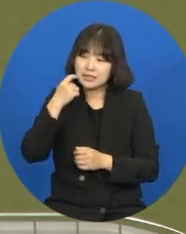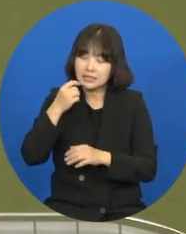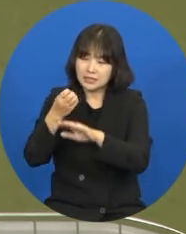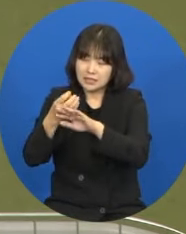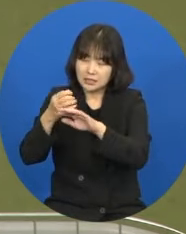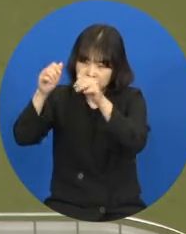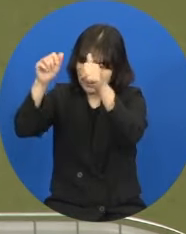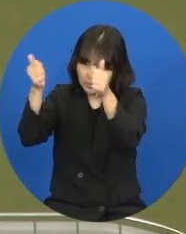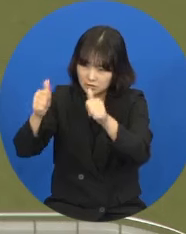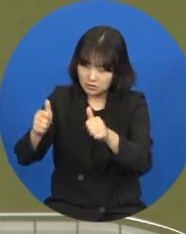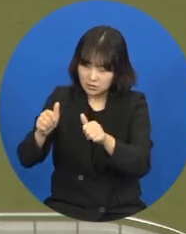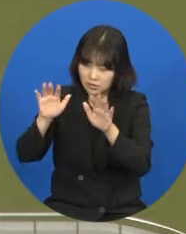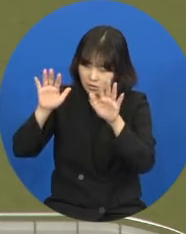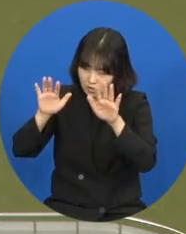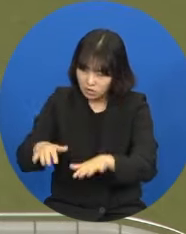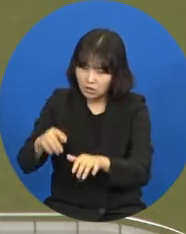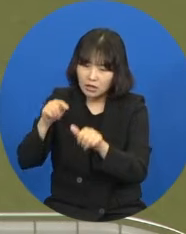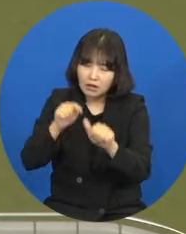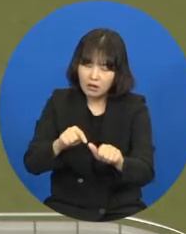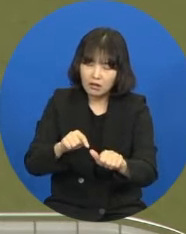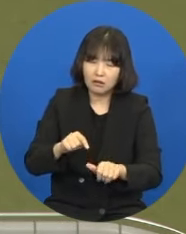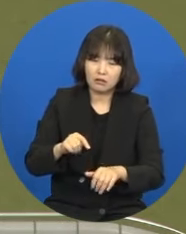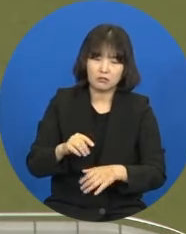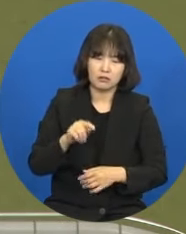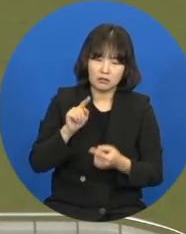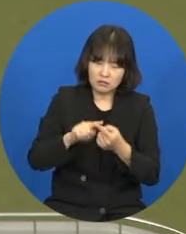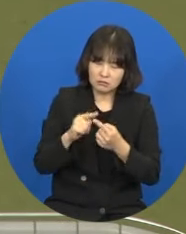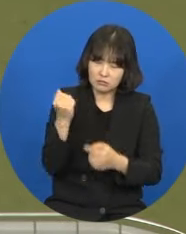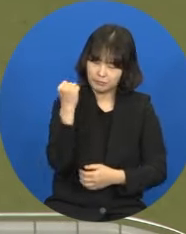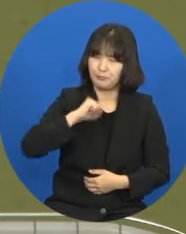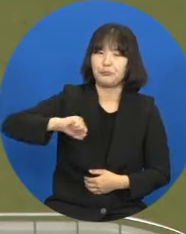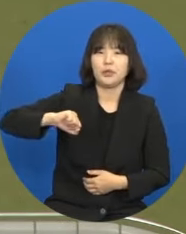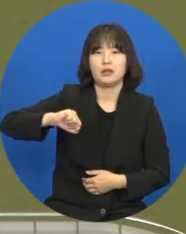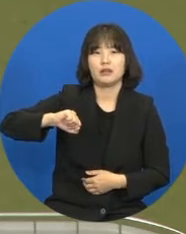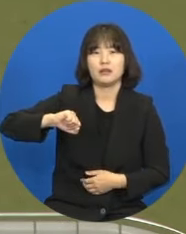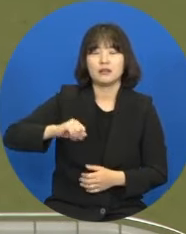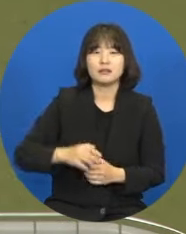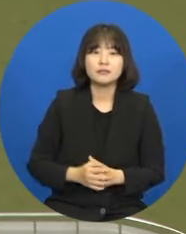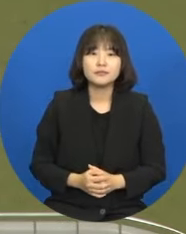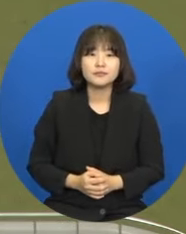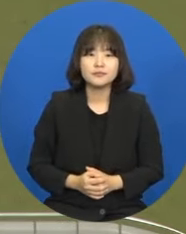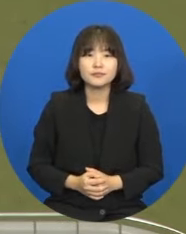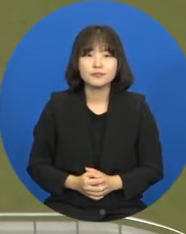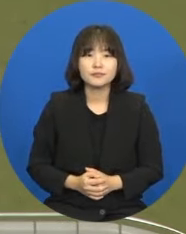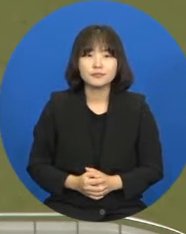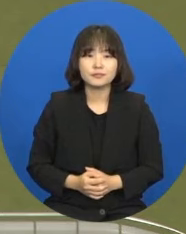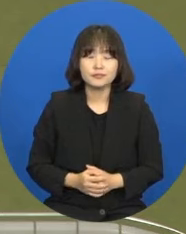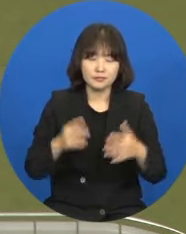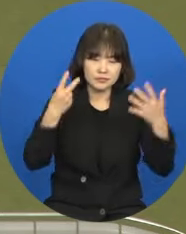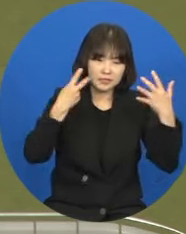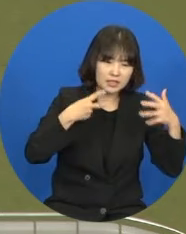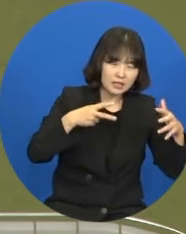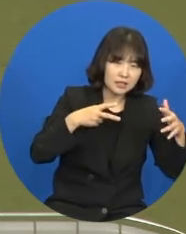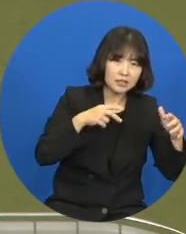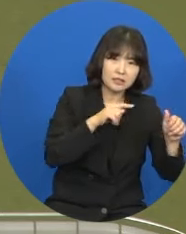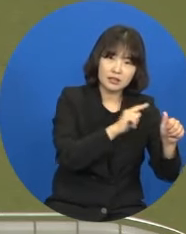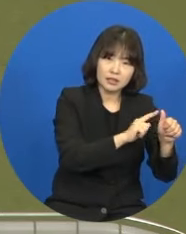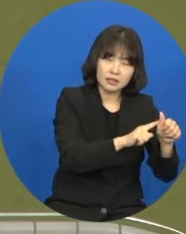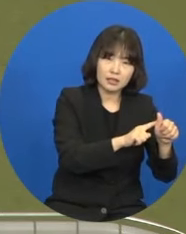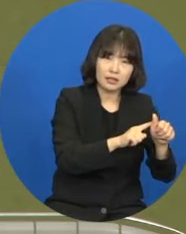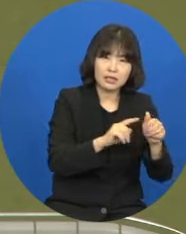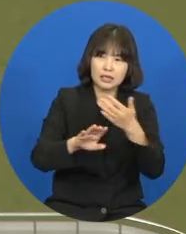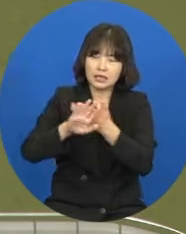나는 그렇게 못한다 이거죠 다니엘에게 다른 신에게 기도하지 말라라는